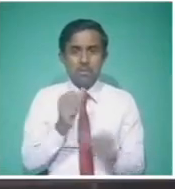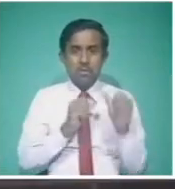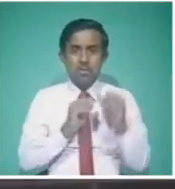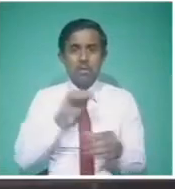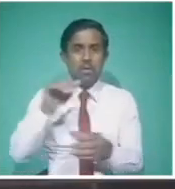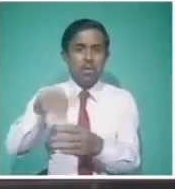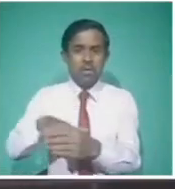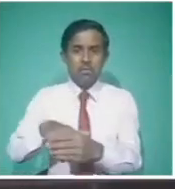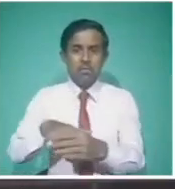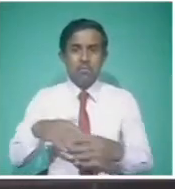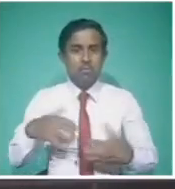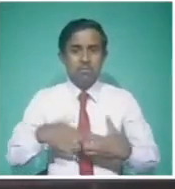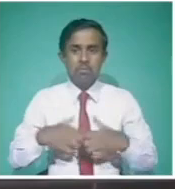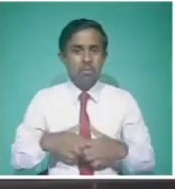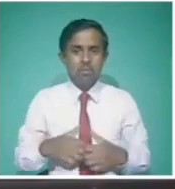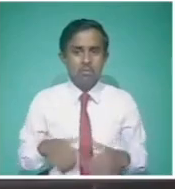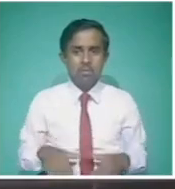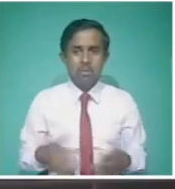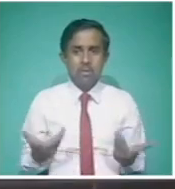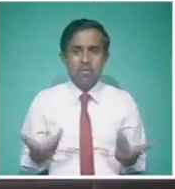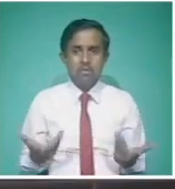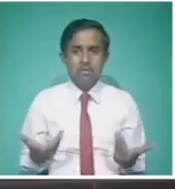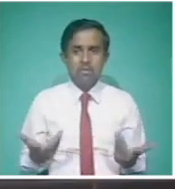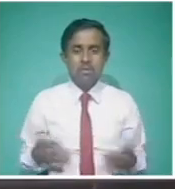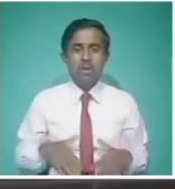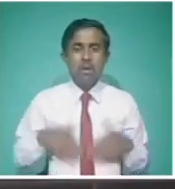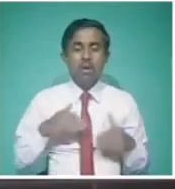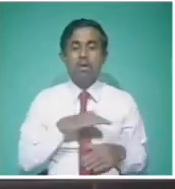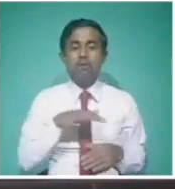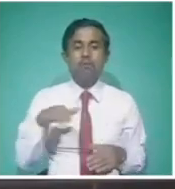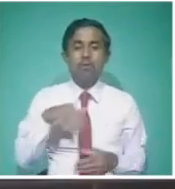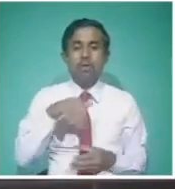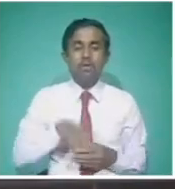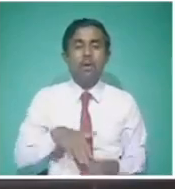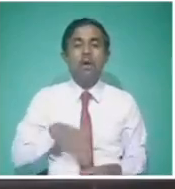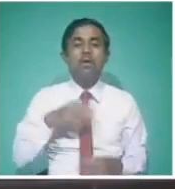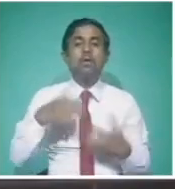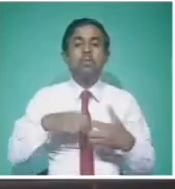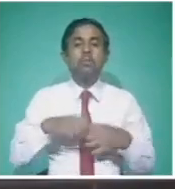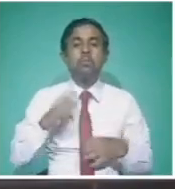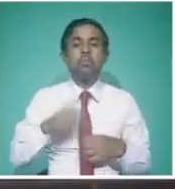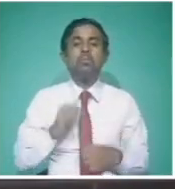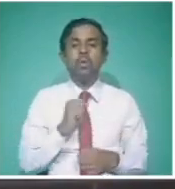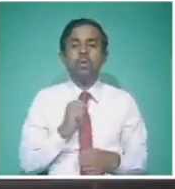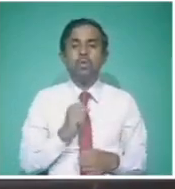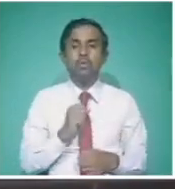අද ඇති වෙලා තියෙන ප්‍රධාන ප්‍රශ්නේ. දැන් සෞඛ්‍ය ශාස්ත්‍රයේ තියෙන ප්‍රධාන ගැටලුව මොකද්ද?